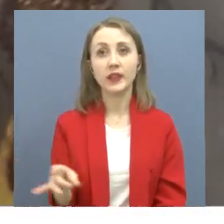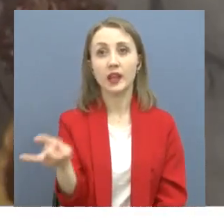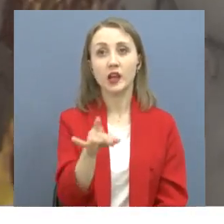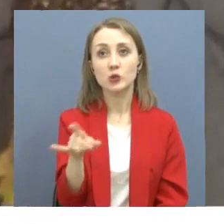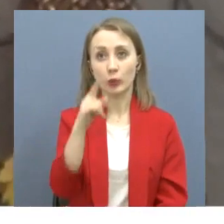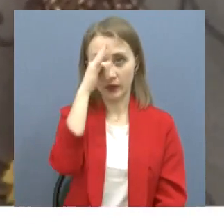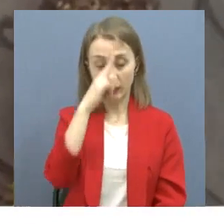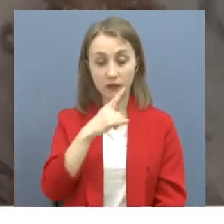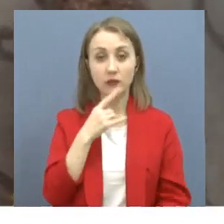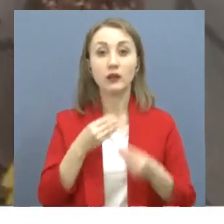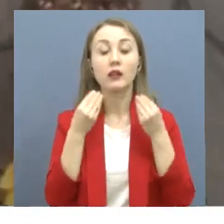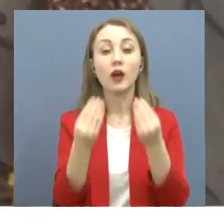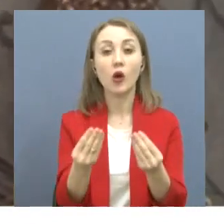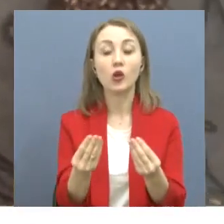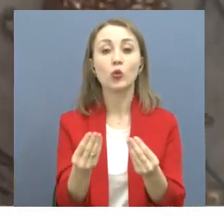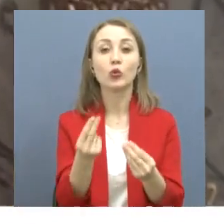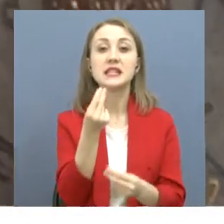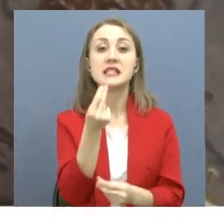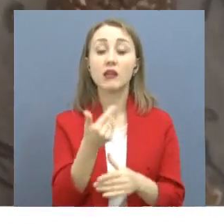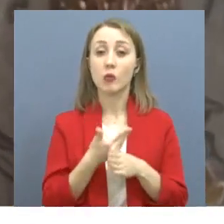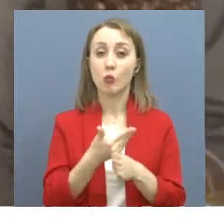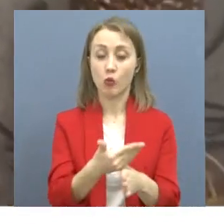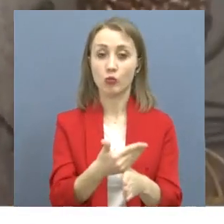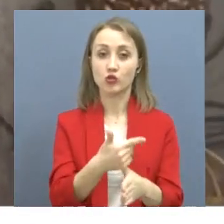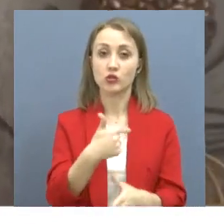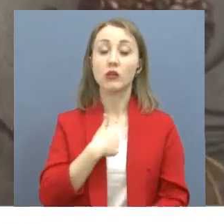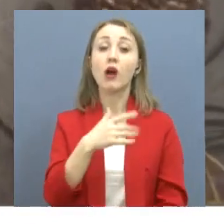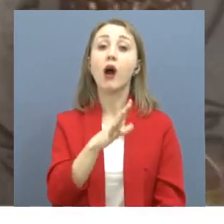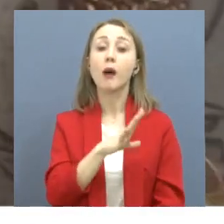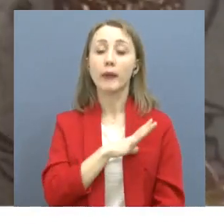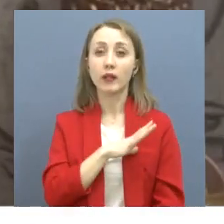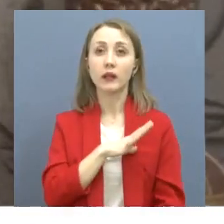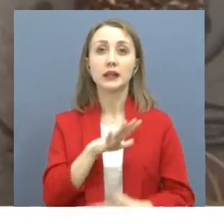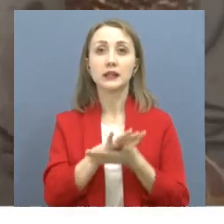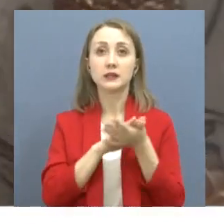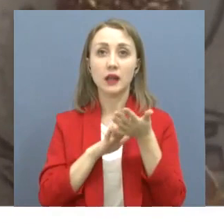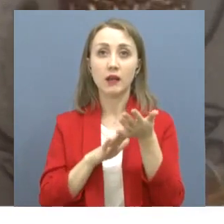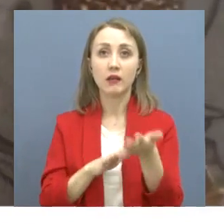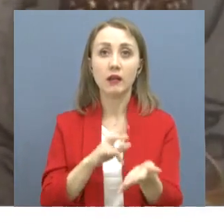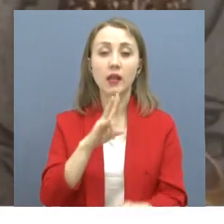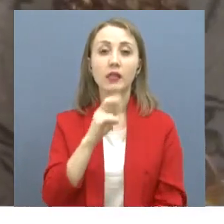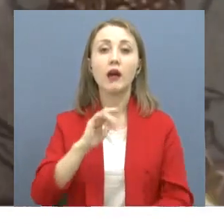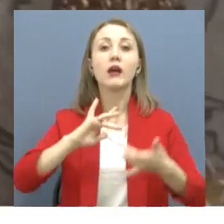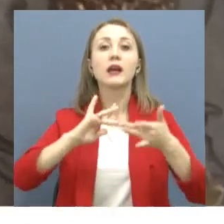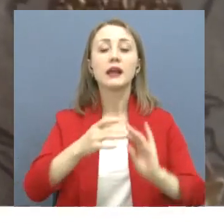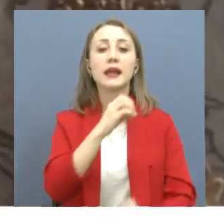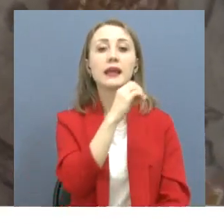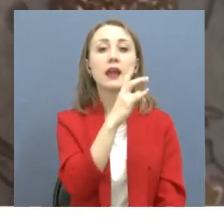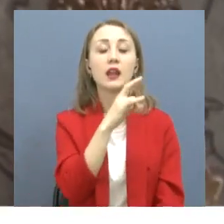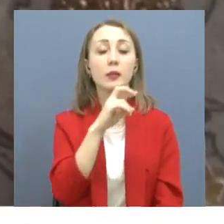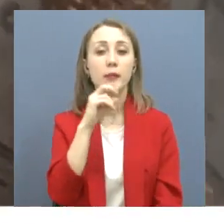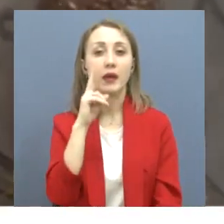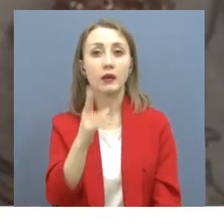Республики Казахстан выделили пособие. Я подала заявление на сайт Енбек